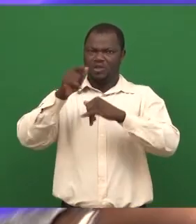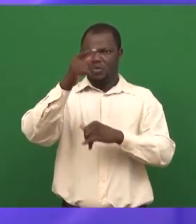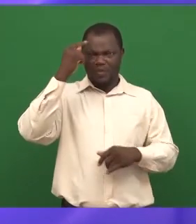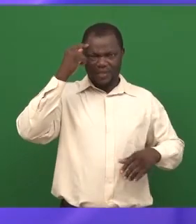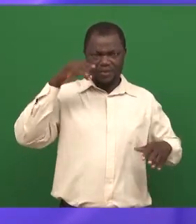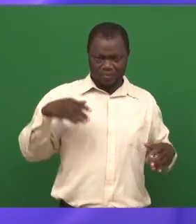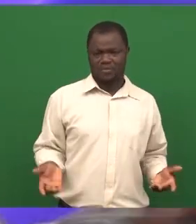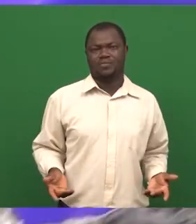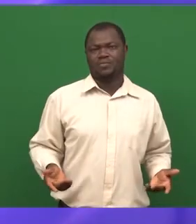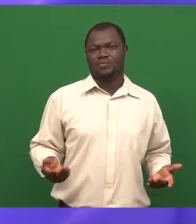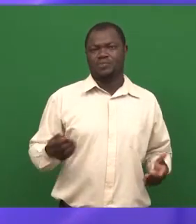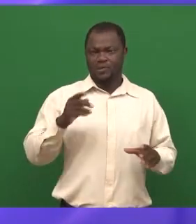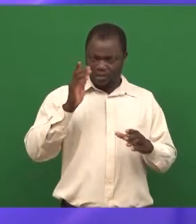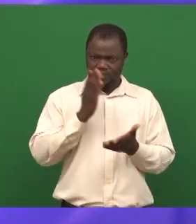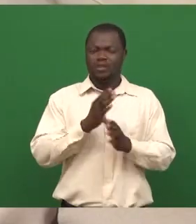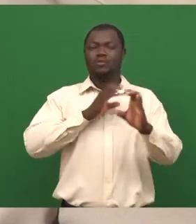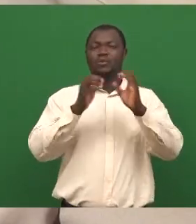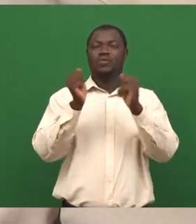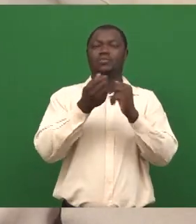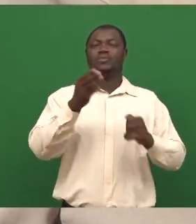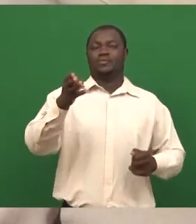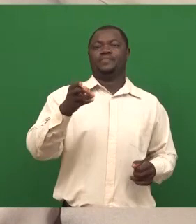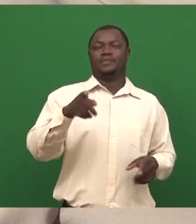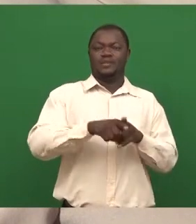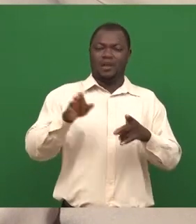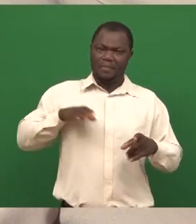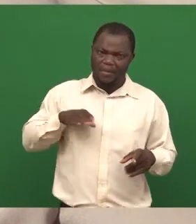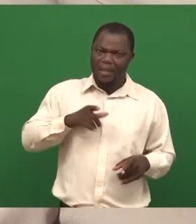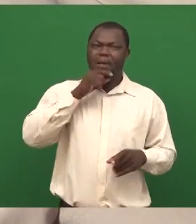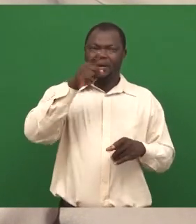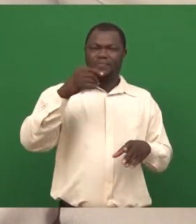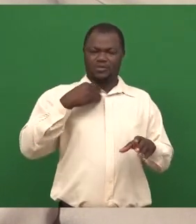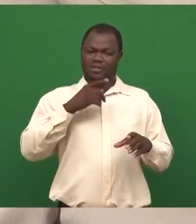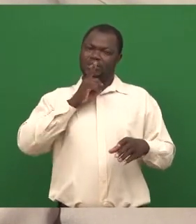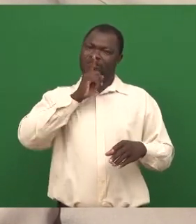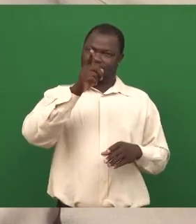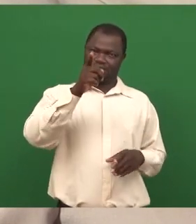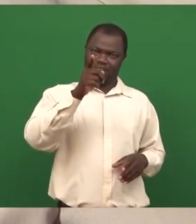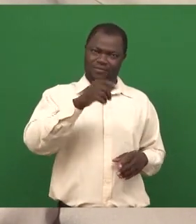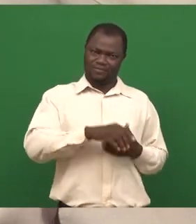iwe aremba kutaura zve, votaura nevanoda kutaura zve. Havangava mai kana baba. Ndoda kuti